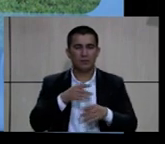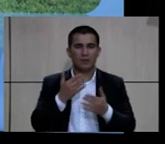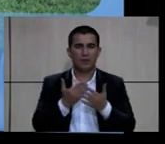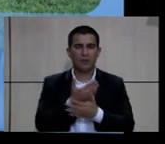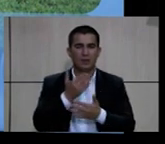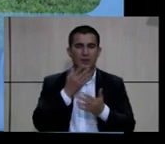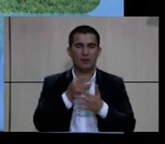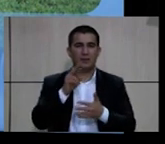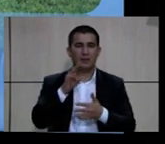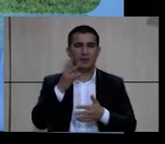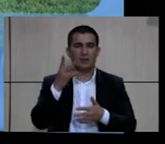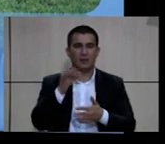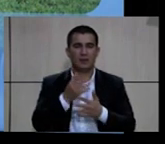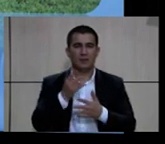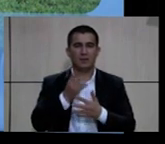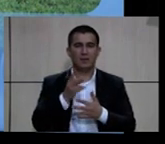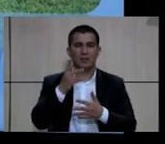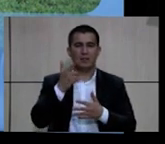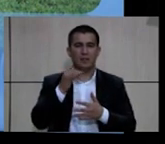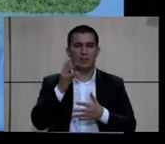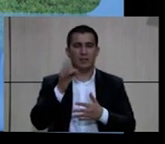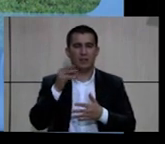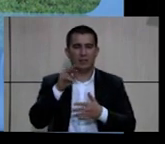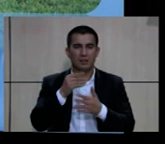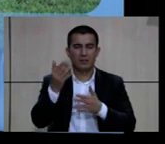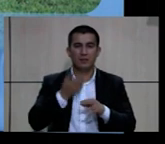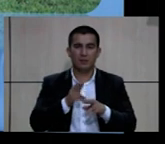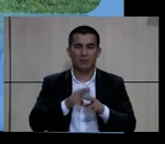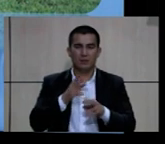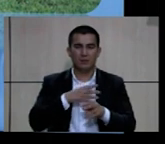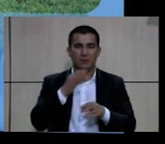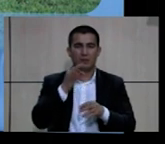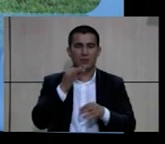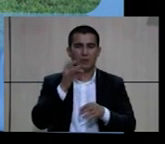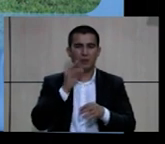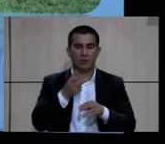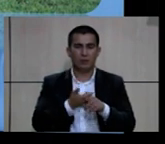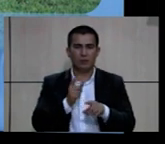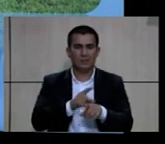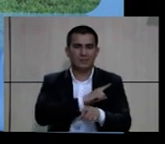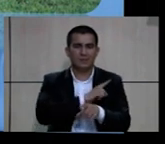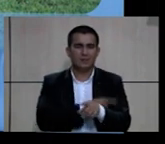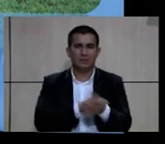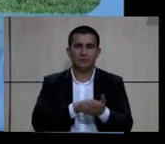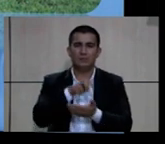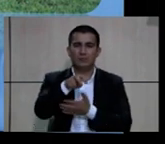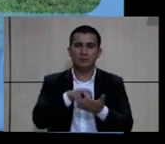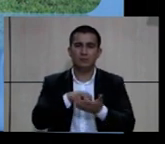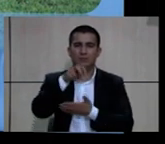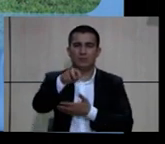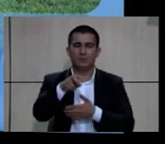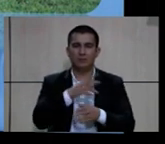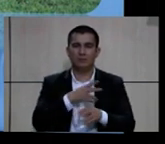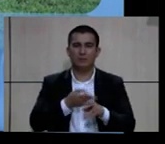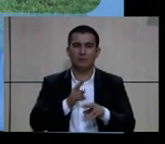orollarida tarqalgan. Kengurularning orqa oyoqlari kuchli rivojlangan. Shuning uchun ham